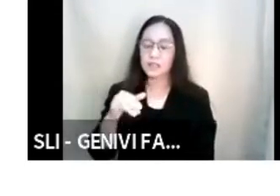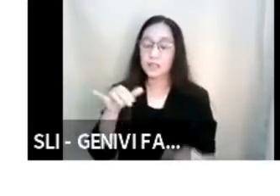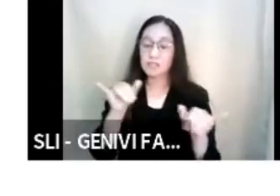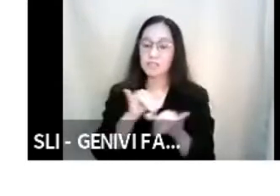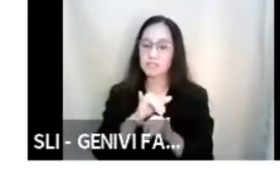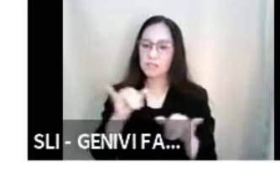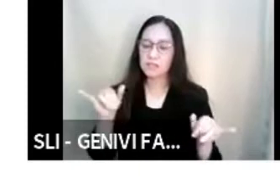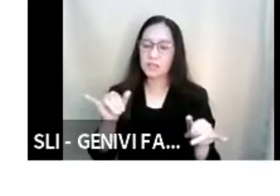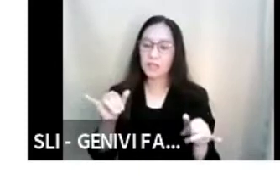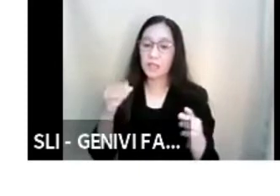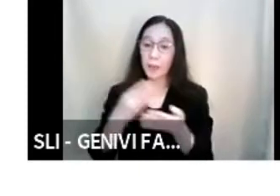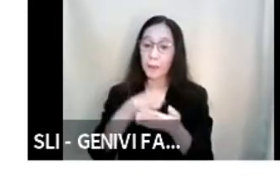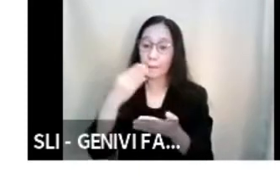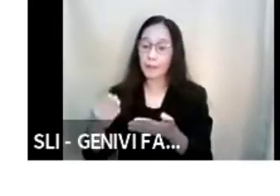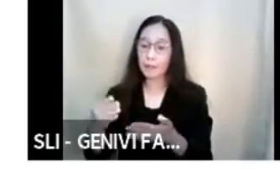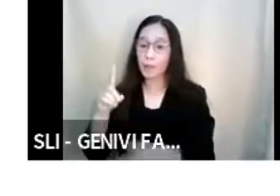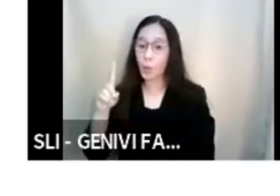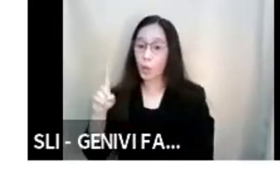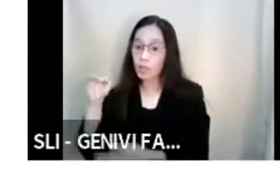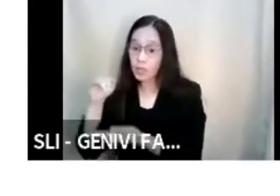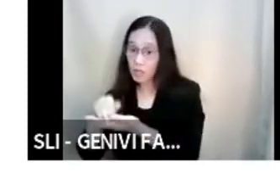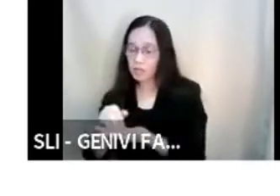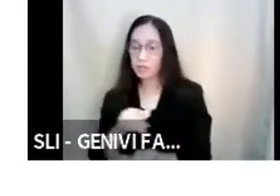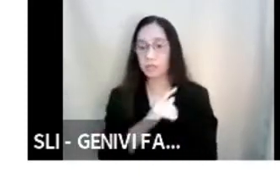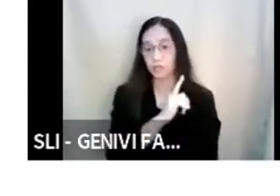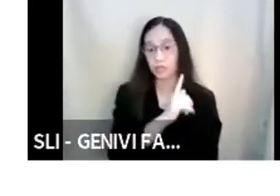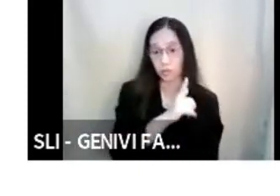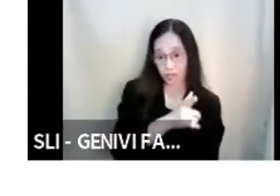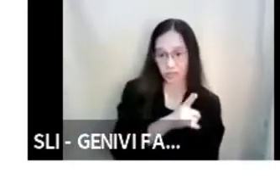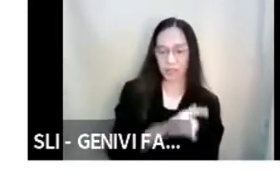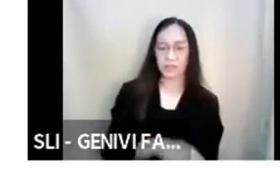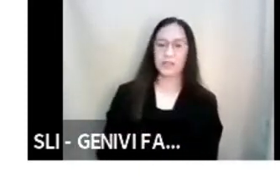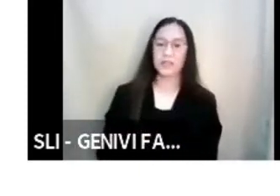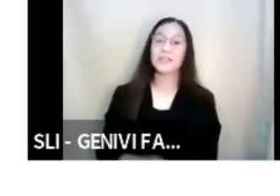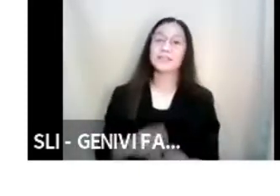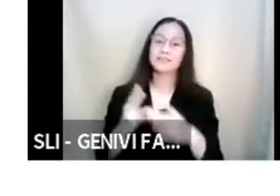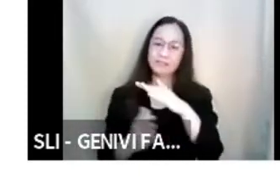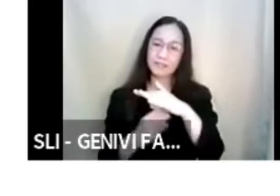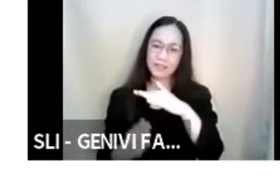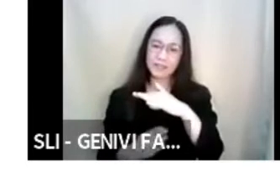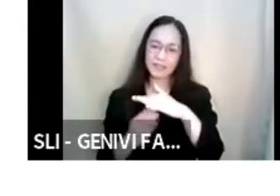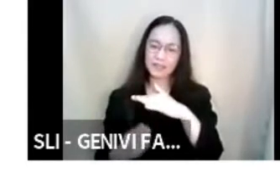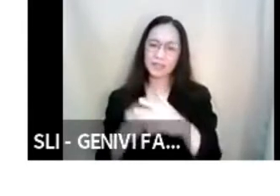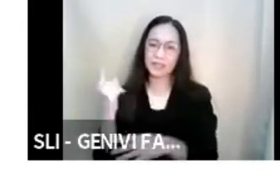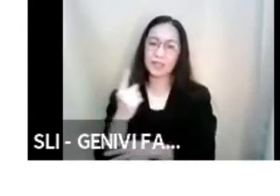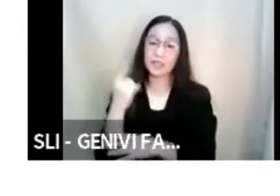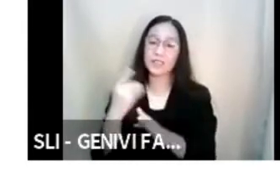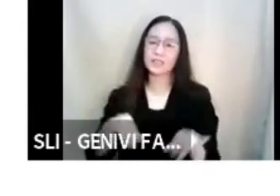ng 1,000 at ng 20 pesos, for example. Yung very basic concept po yun is very important.